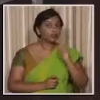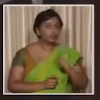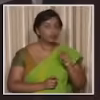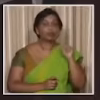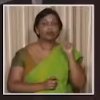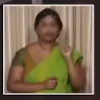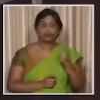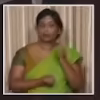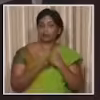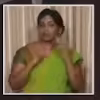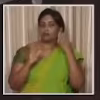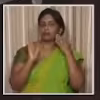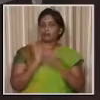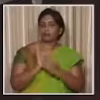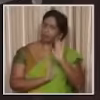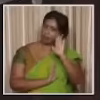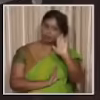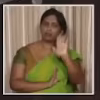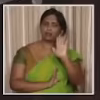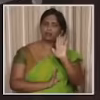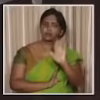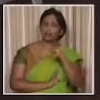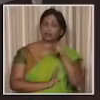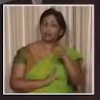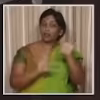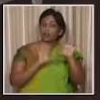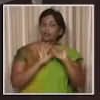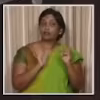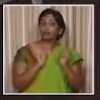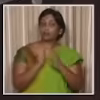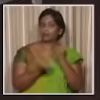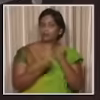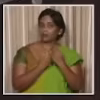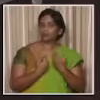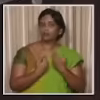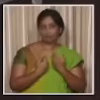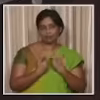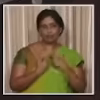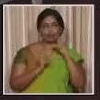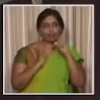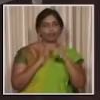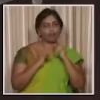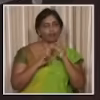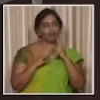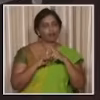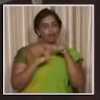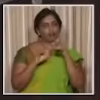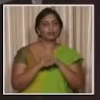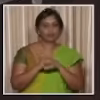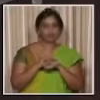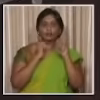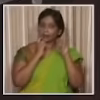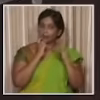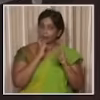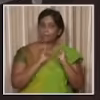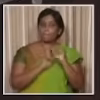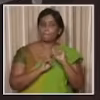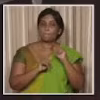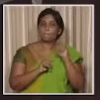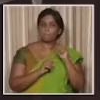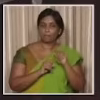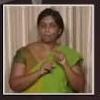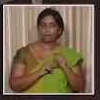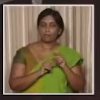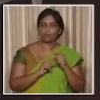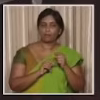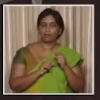මඩුල්ලක පරීක්ෂණයක් පිළිබඳ පොඩ ඉන්න ඔය පත් කරපු පරීක්ෂණේ අපි කෝප් එකේ හිටියා තමුන්නාස්සේ පාලක